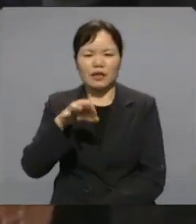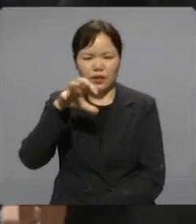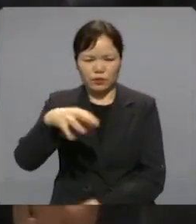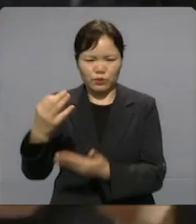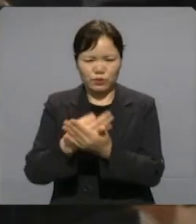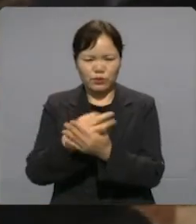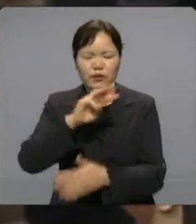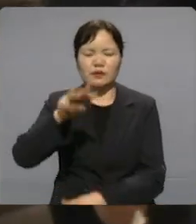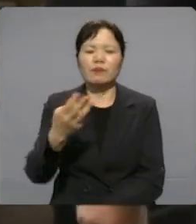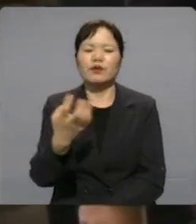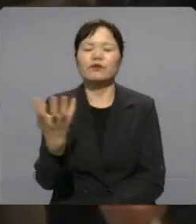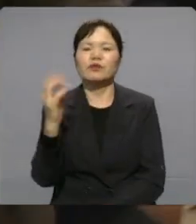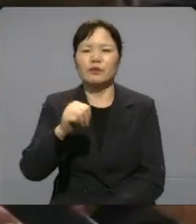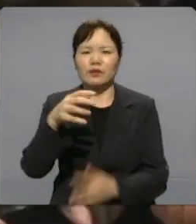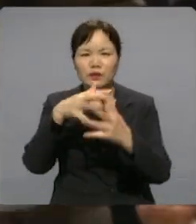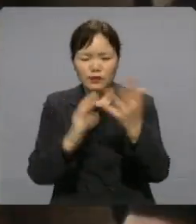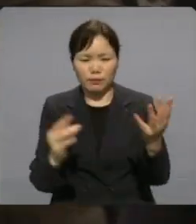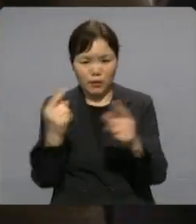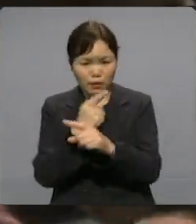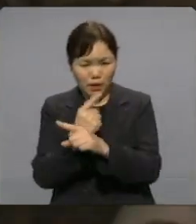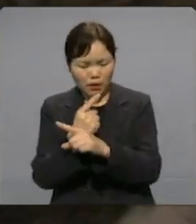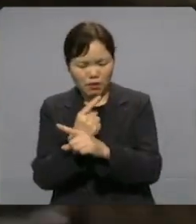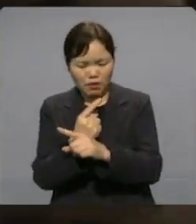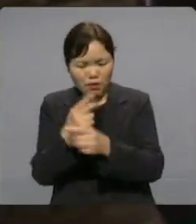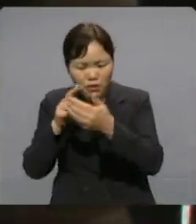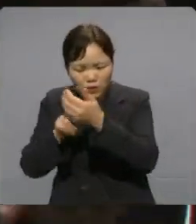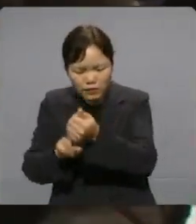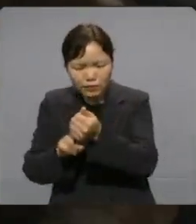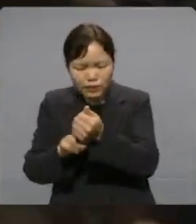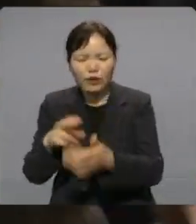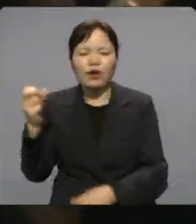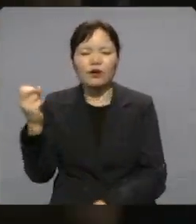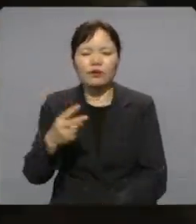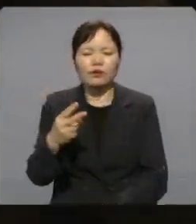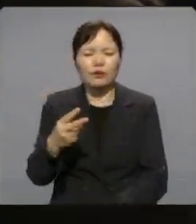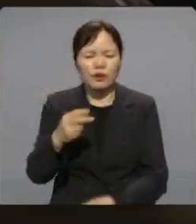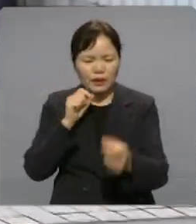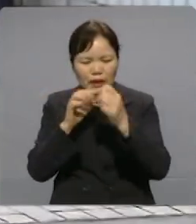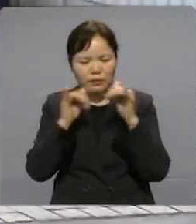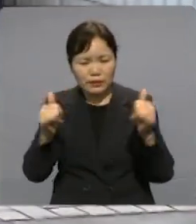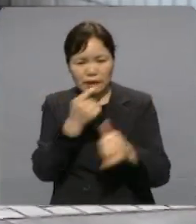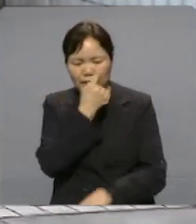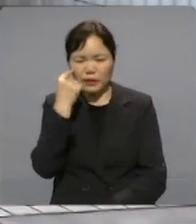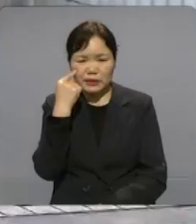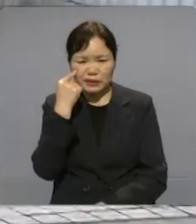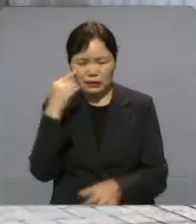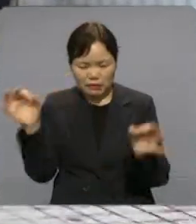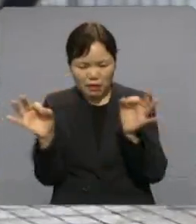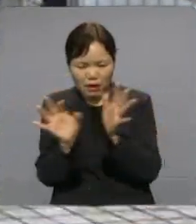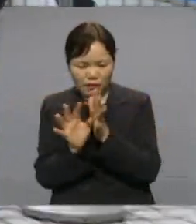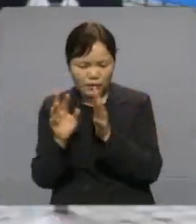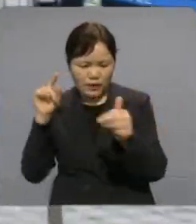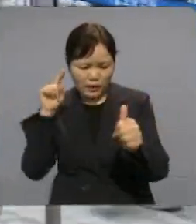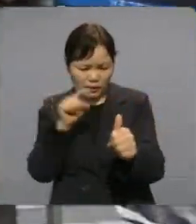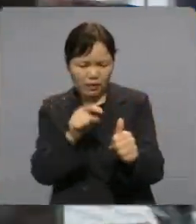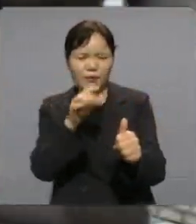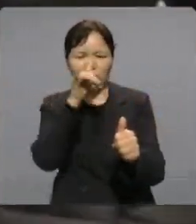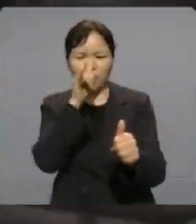390억을 수표 등으로 바꿔 차명 오피스텔 등에 숨기거나 측근을 통해 증거를 인멸한 혐의 등을 받습니다.